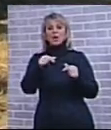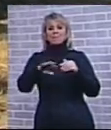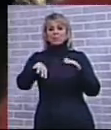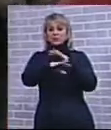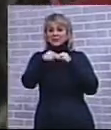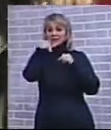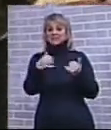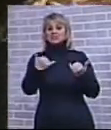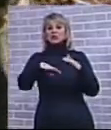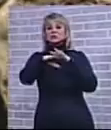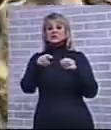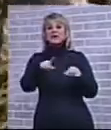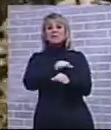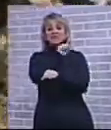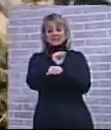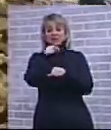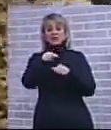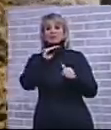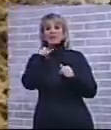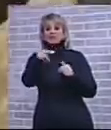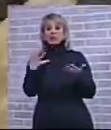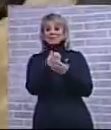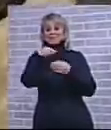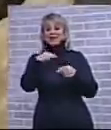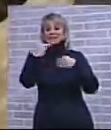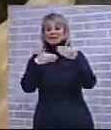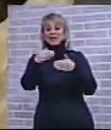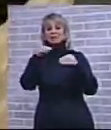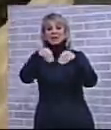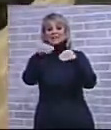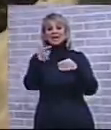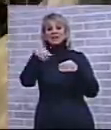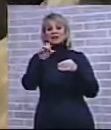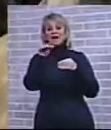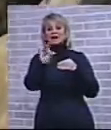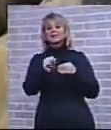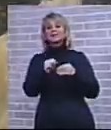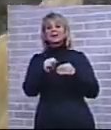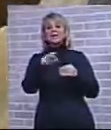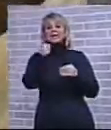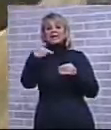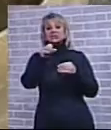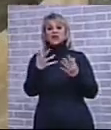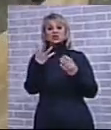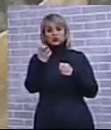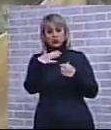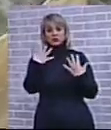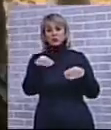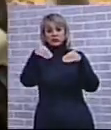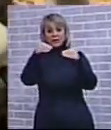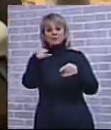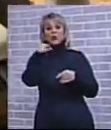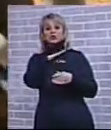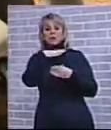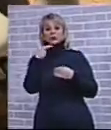барханы. Теперь запустынивание предотвратили. Профессиональный успех измеряется в посаженных гектарах. Гектар, наверное, 400 уже. А